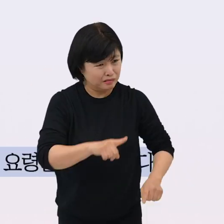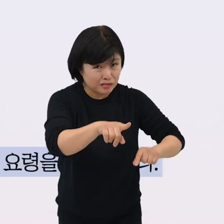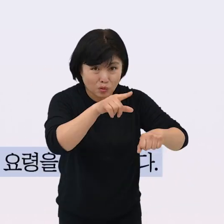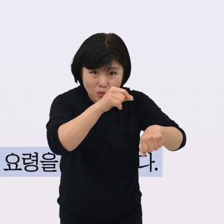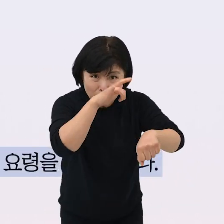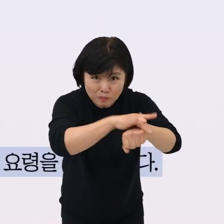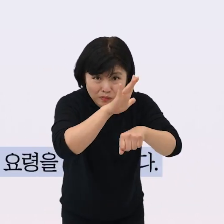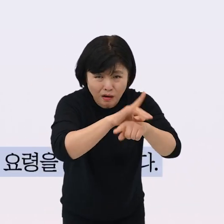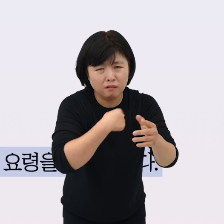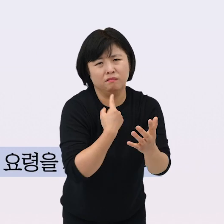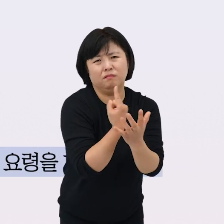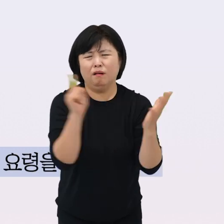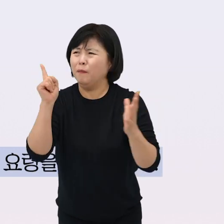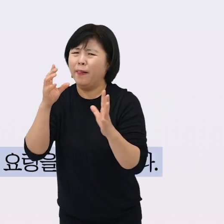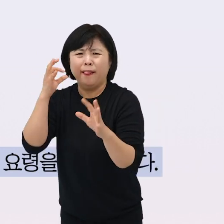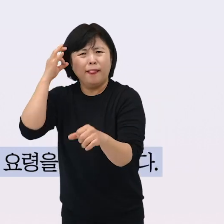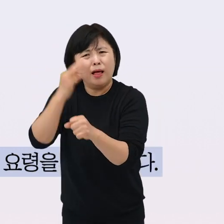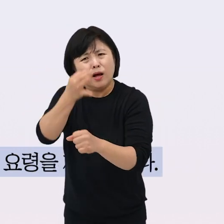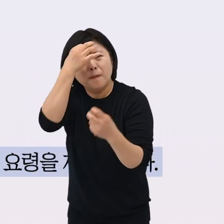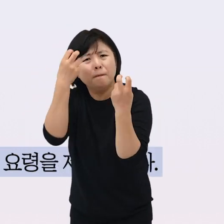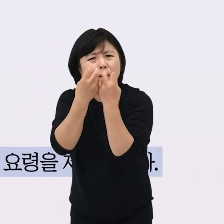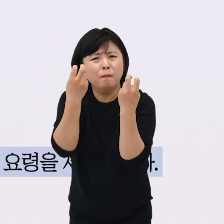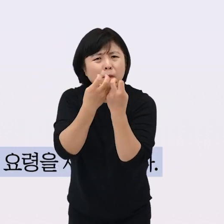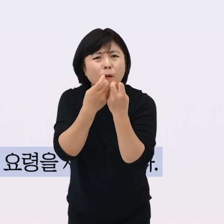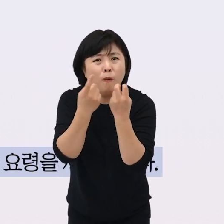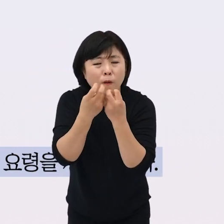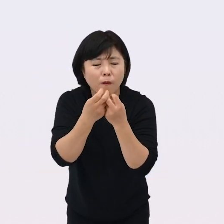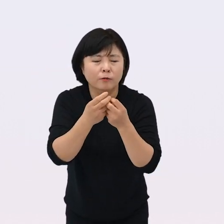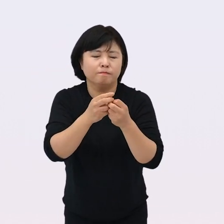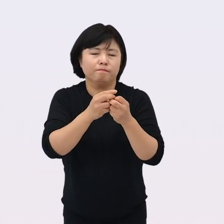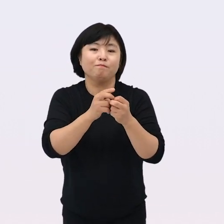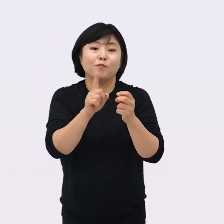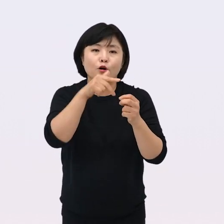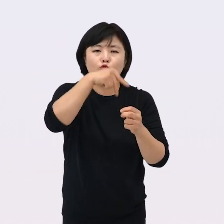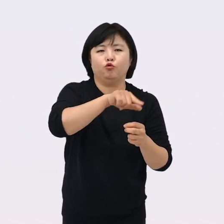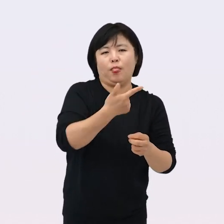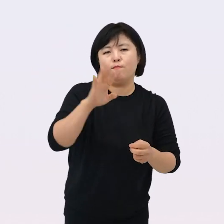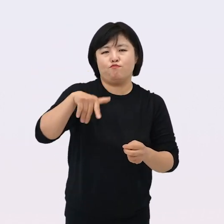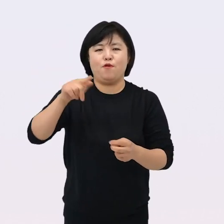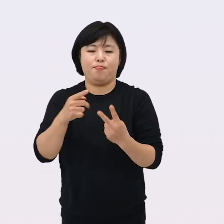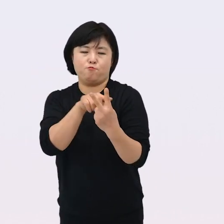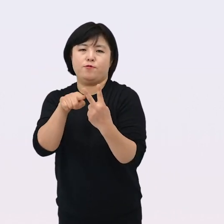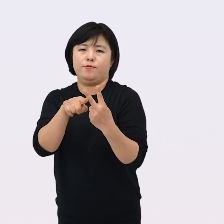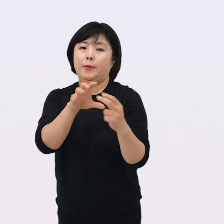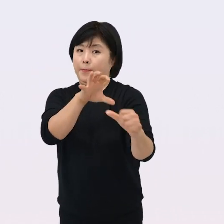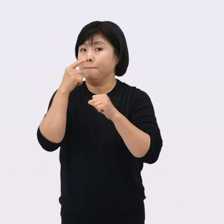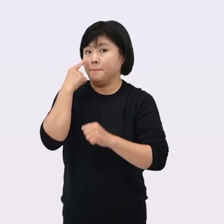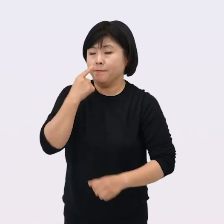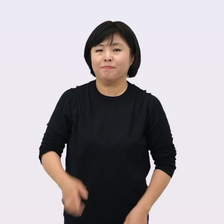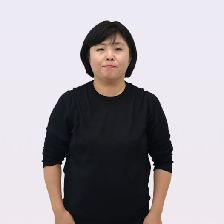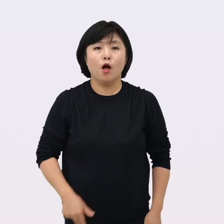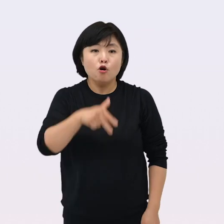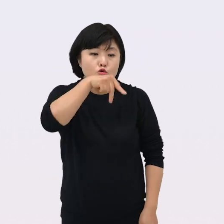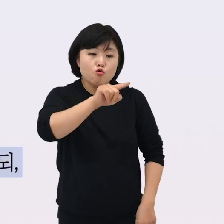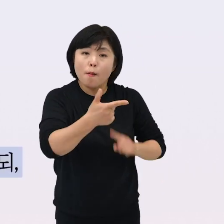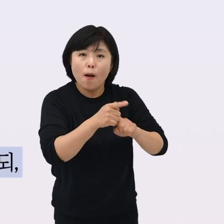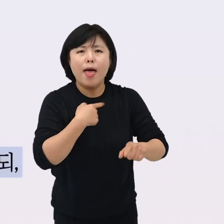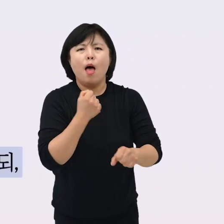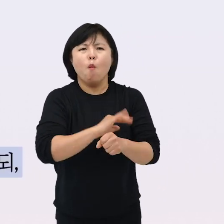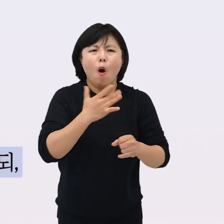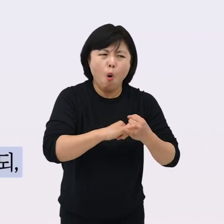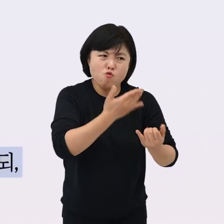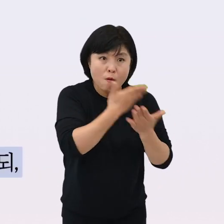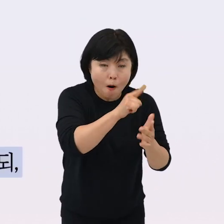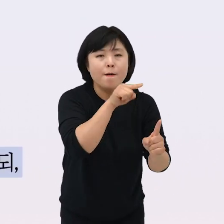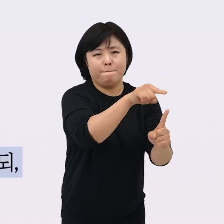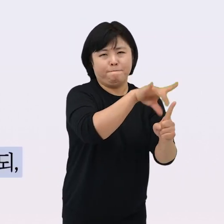이제 벗어나는 간단한 요령이 무엇인가. 그래서 여기서는 이제 주권과 부권을 활용하자. 그래서 지금